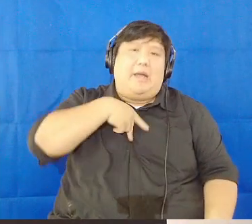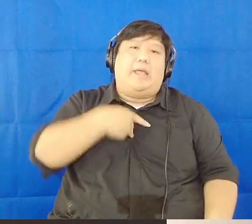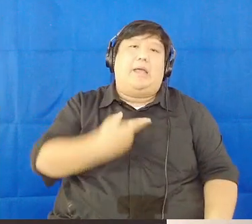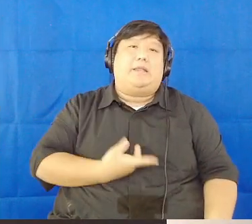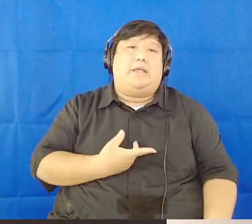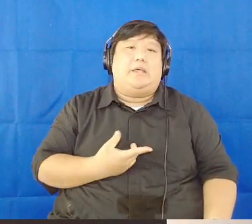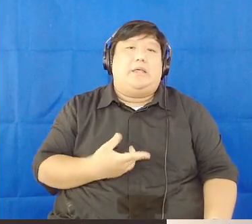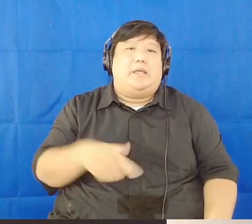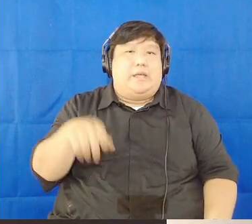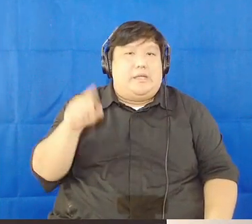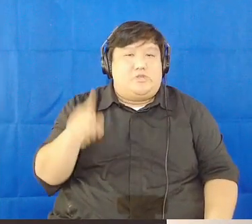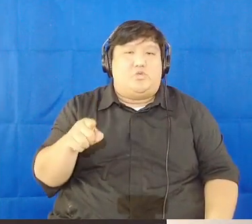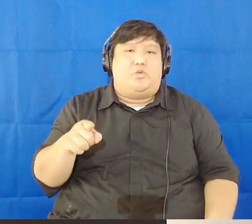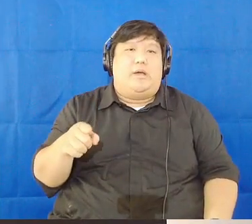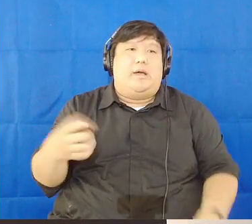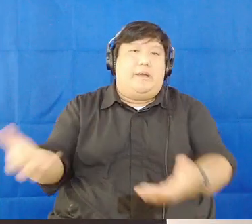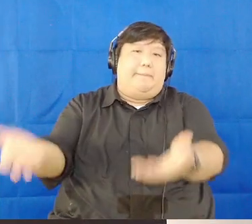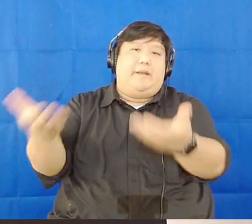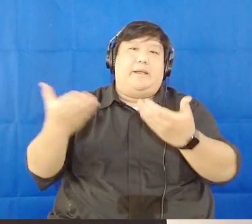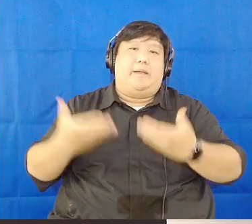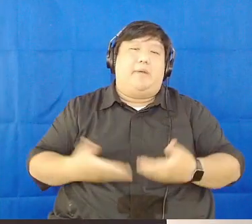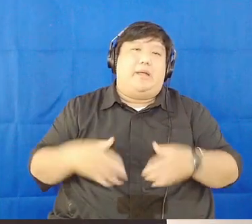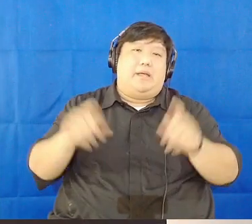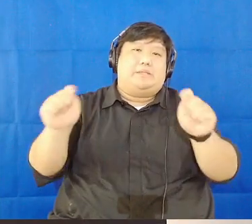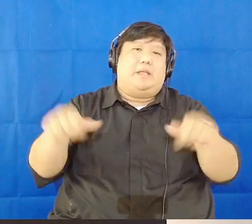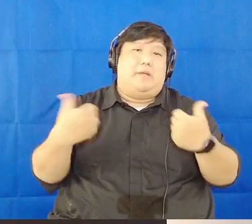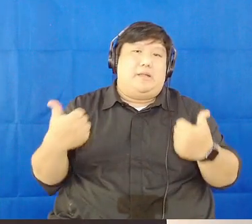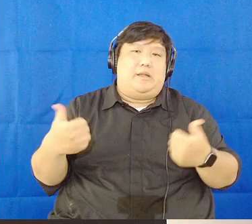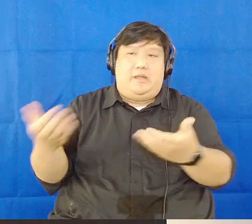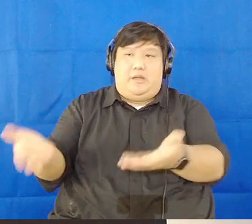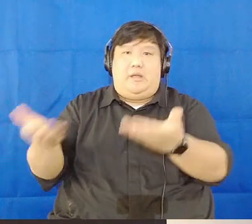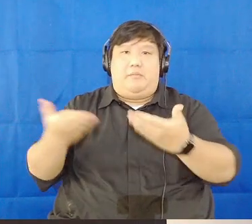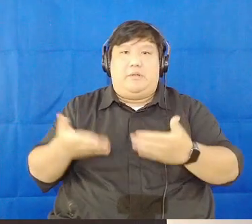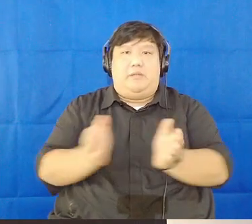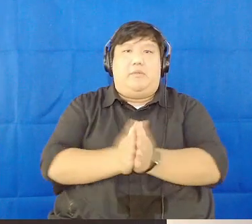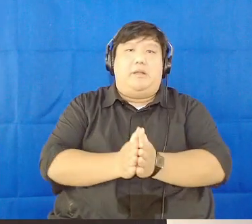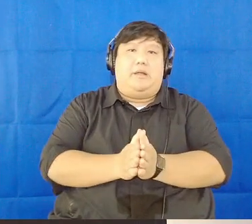keselamatan. Ya, menerima dan menghayati, bukan sekedar memahami.